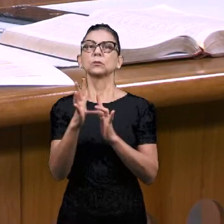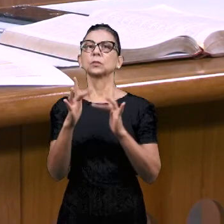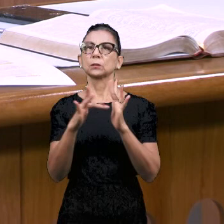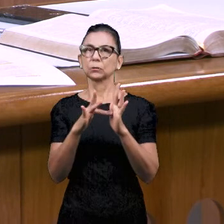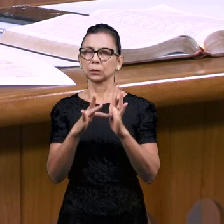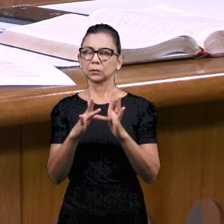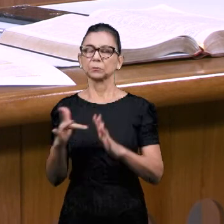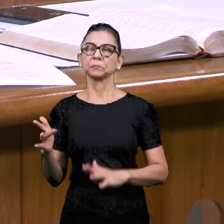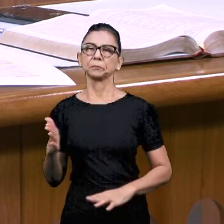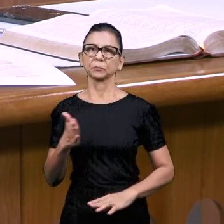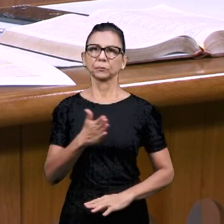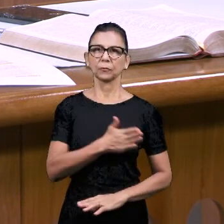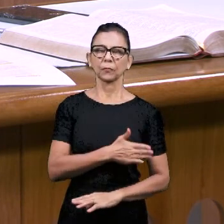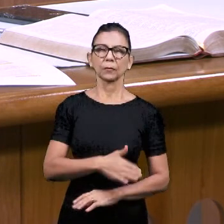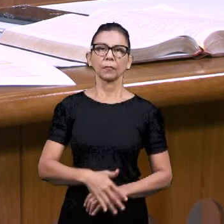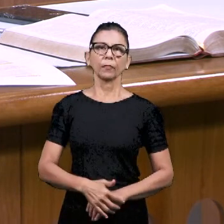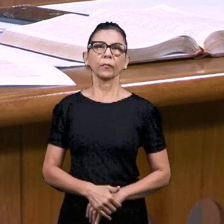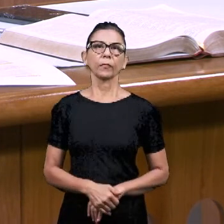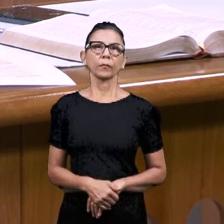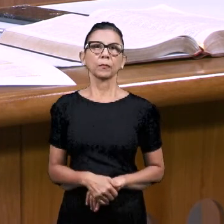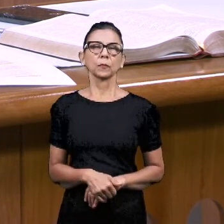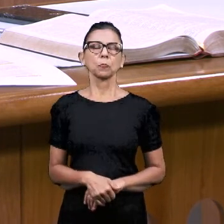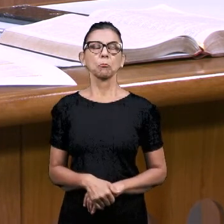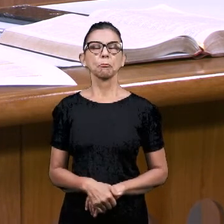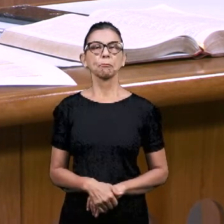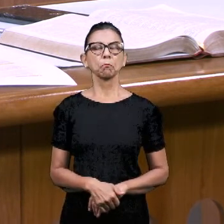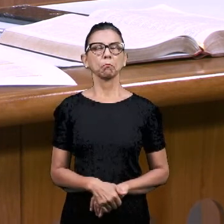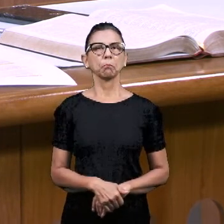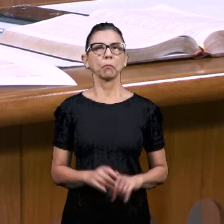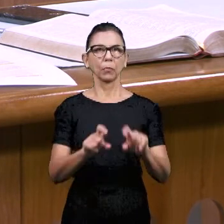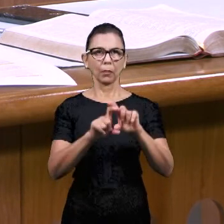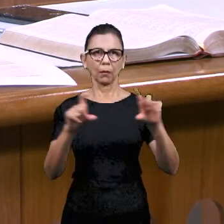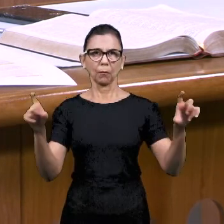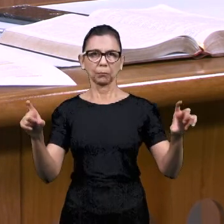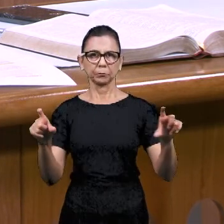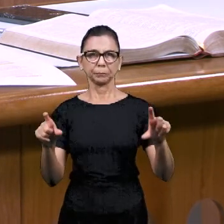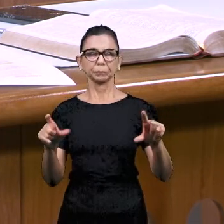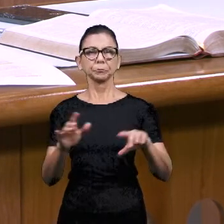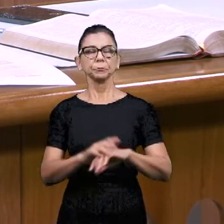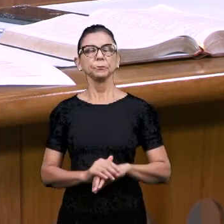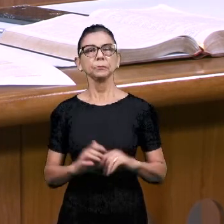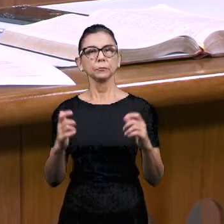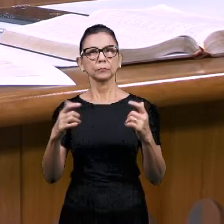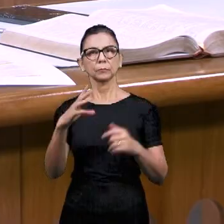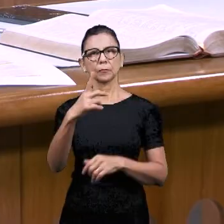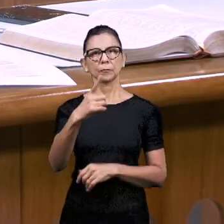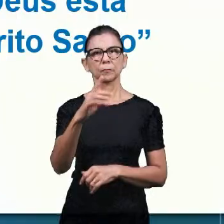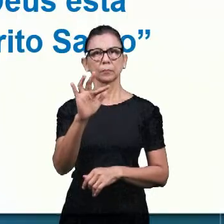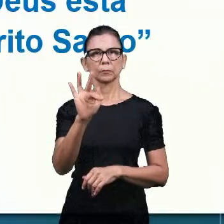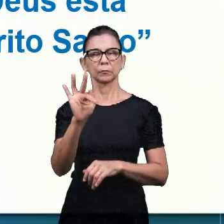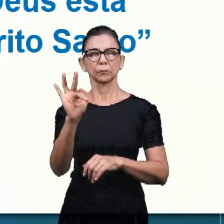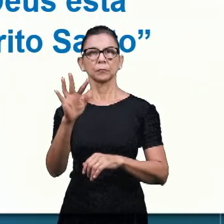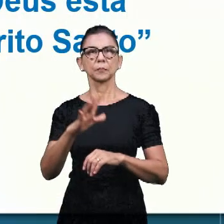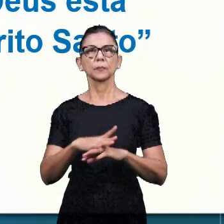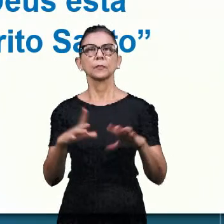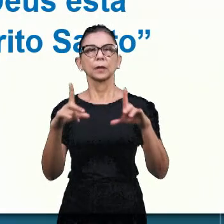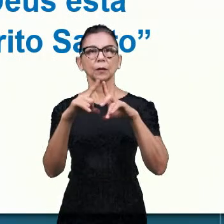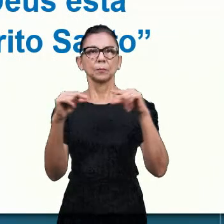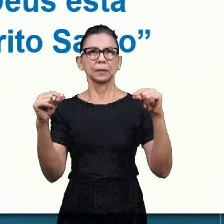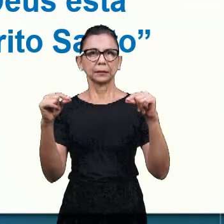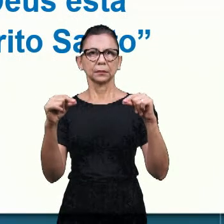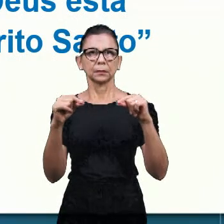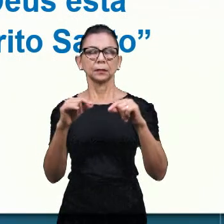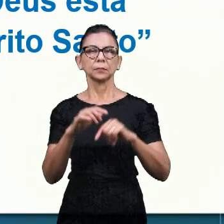Dieu. Maintenant, notre phrase vient de Brasilia, liée à la question 3.7. Et cette contribution a été envoyée par le frère